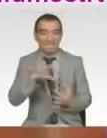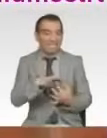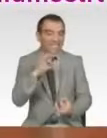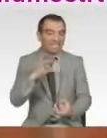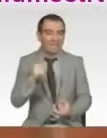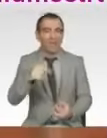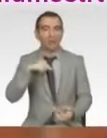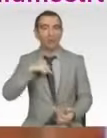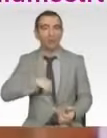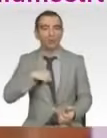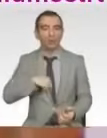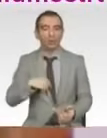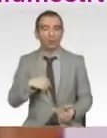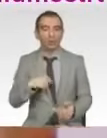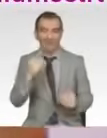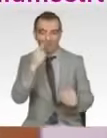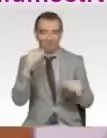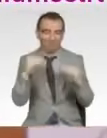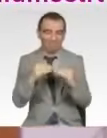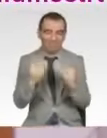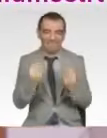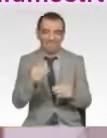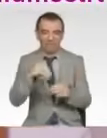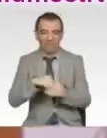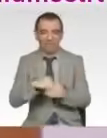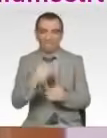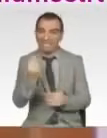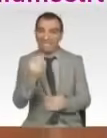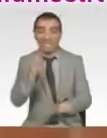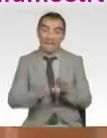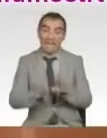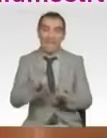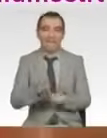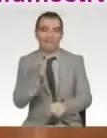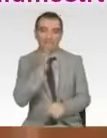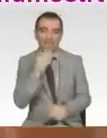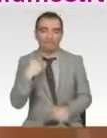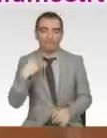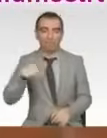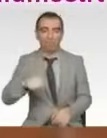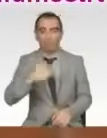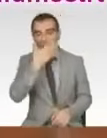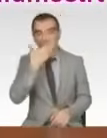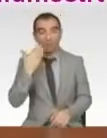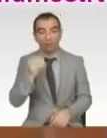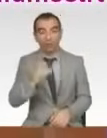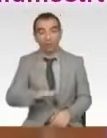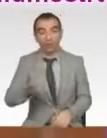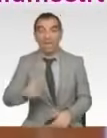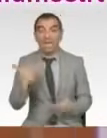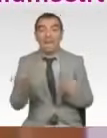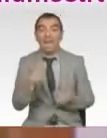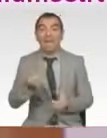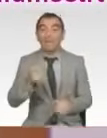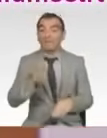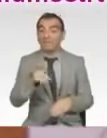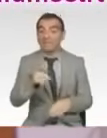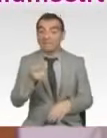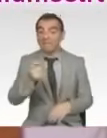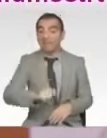daha ruhuna sirayet eden bir ay olduğu için daha iyi değerlendirilebilir. Biz bugün Ramazan'da çocuklarınızla birlikte neler